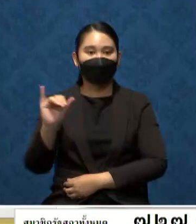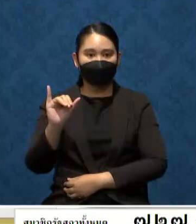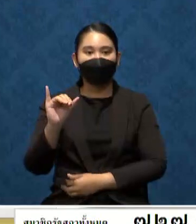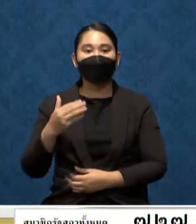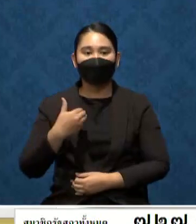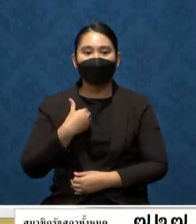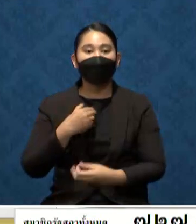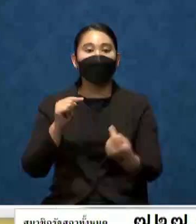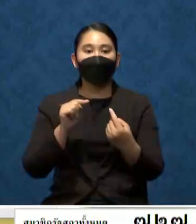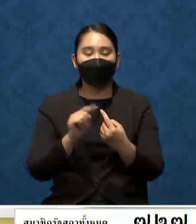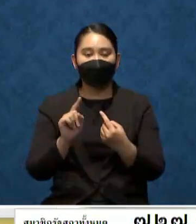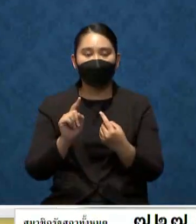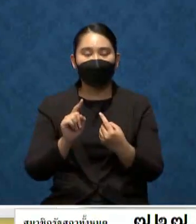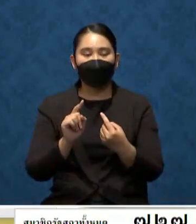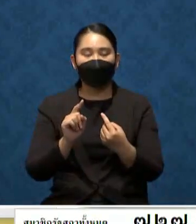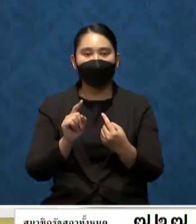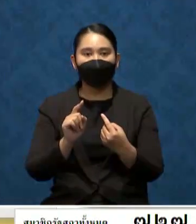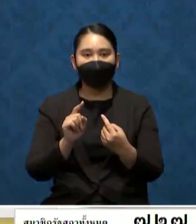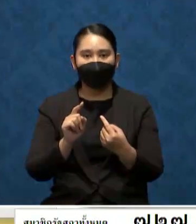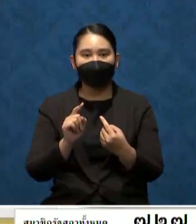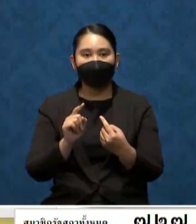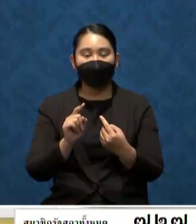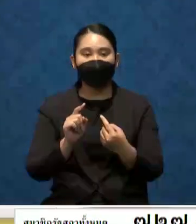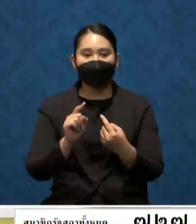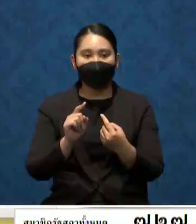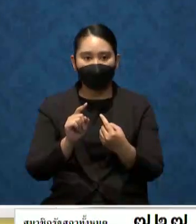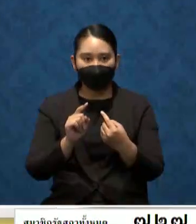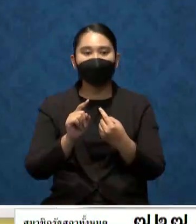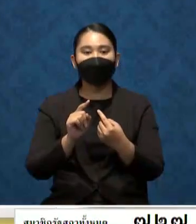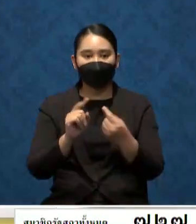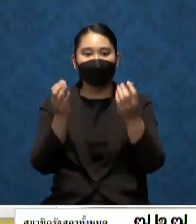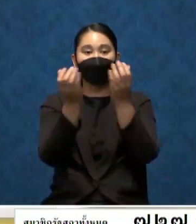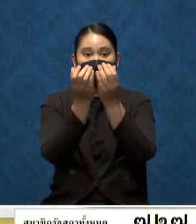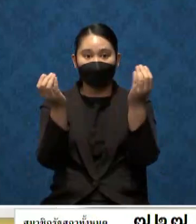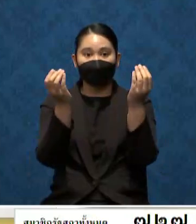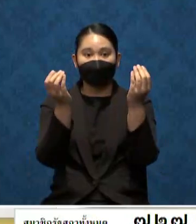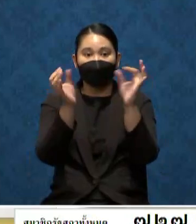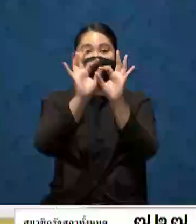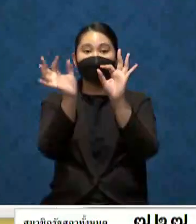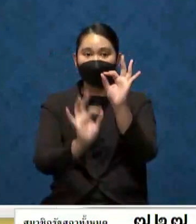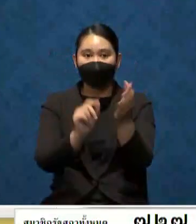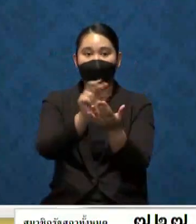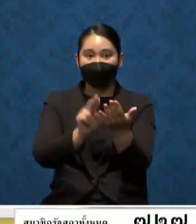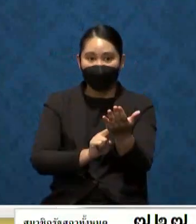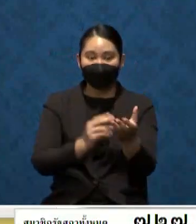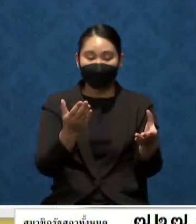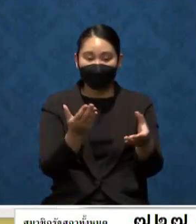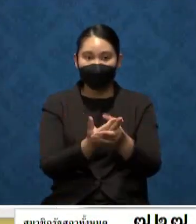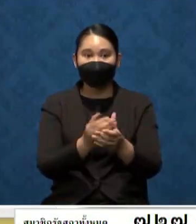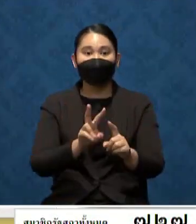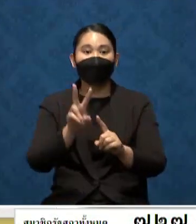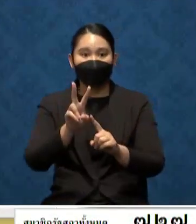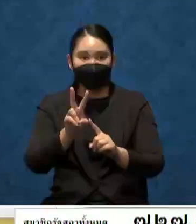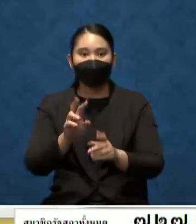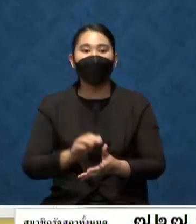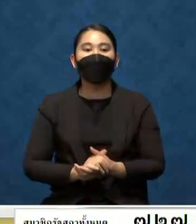ในการแก้ไขการในร่างรัฐธรรมนูญฉบับที่2ที่เสนอโดยท่านส.ส.ชล